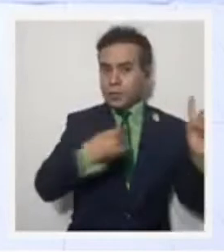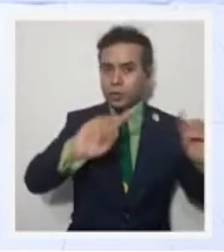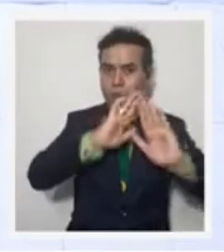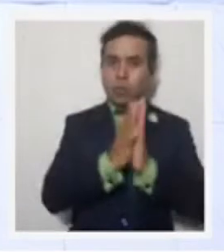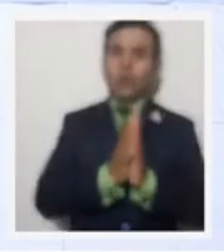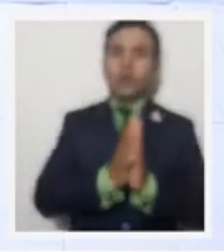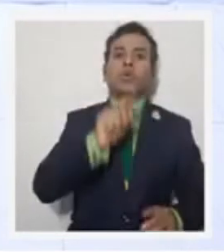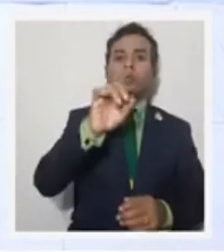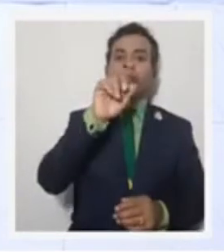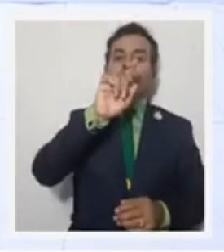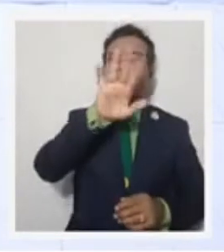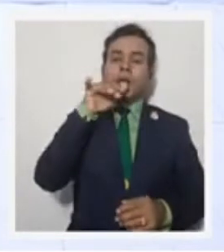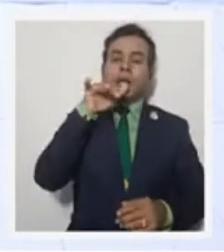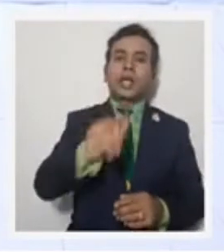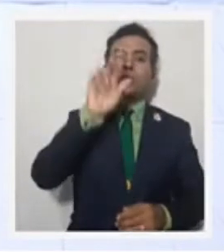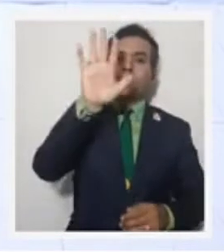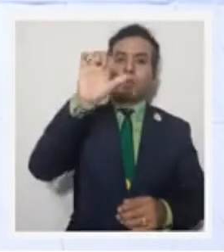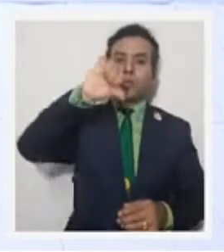59,289টি এবং এ পর্যন্ত